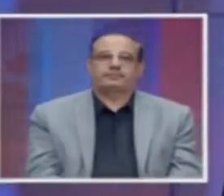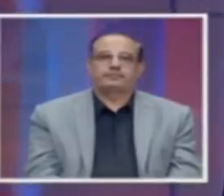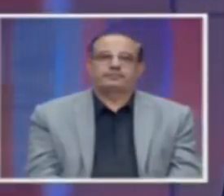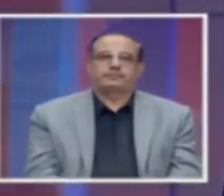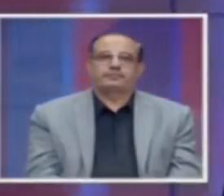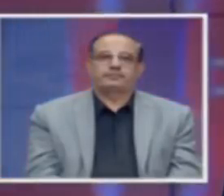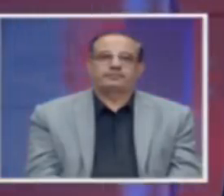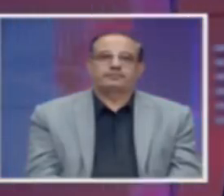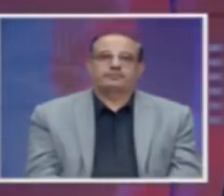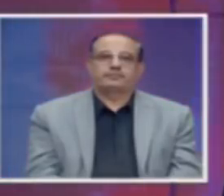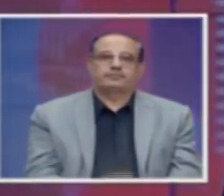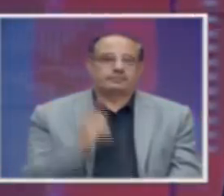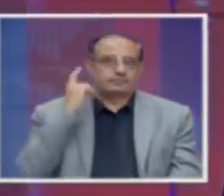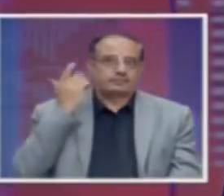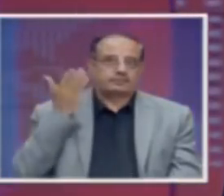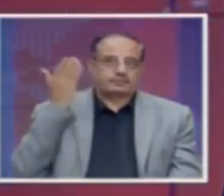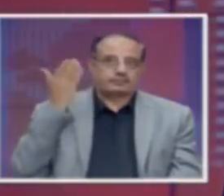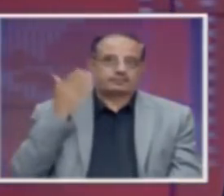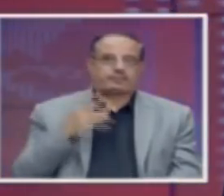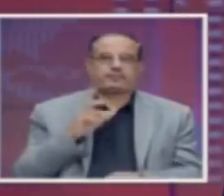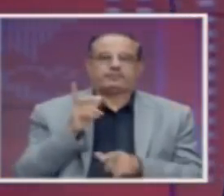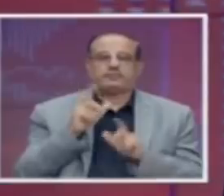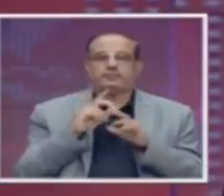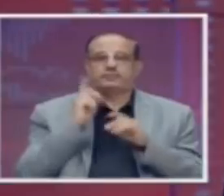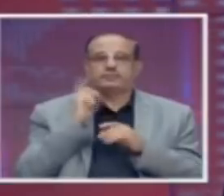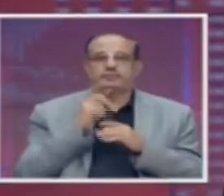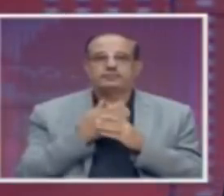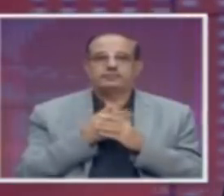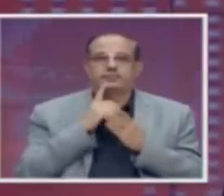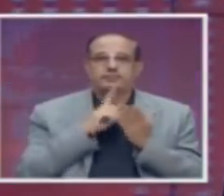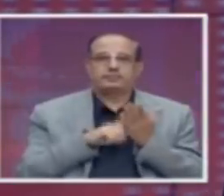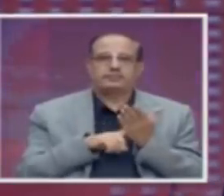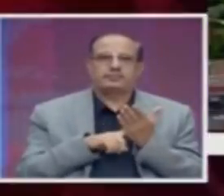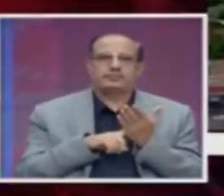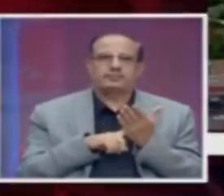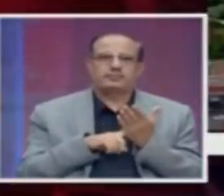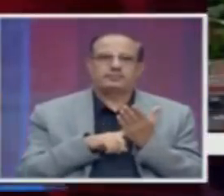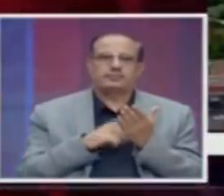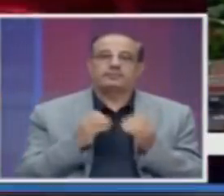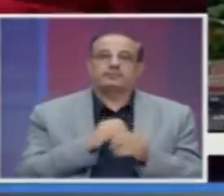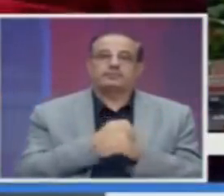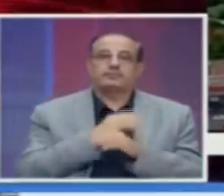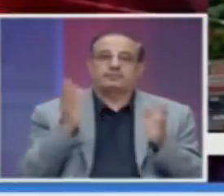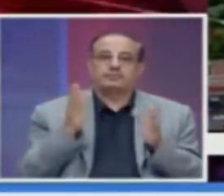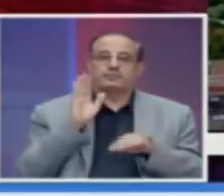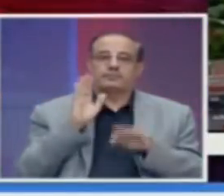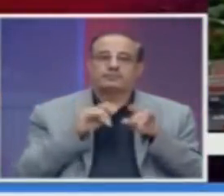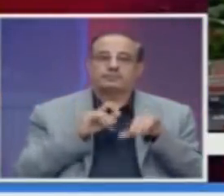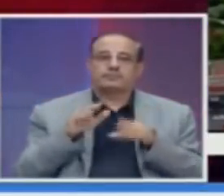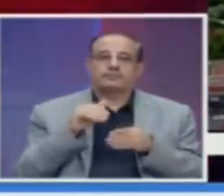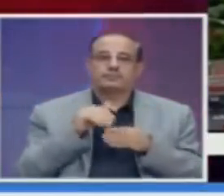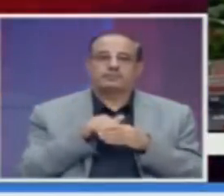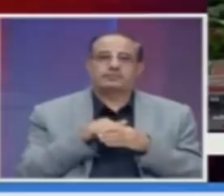أهلا بك أستاذ محمد وأستاذ دينا والسادة المشاهدين الكرام. هو الحقيقة يعني بدأ من صباح اليوم تصويت المصريين في